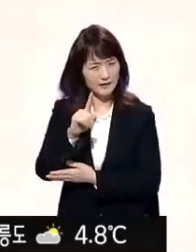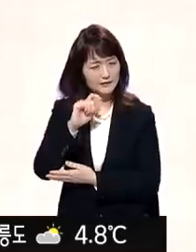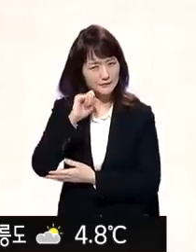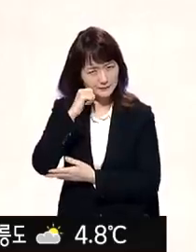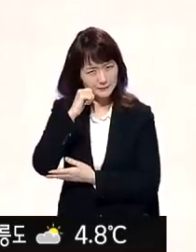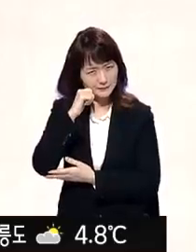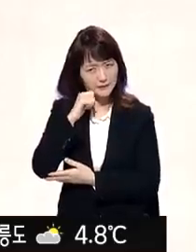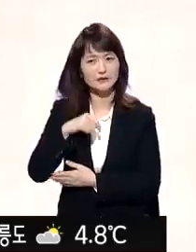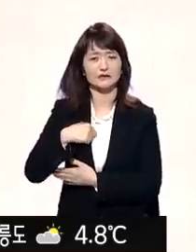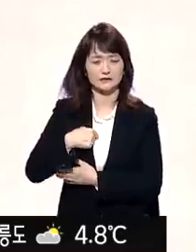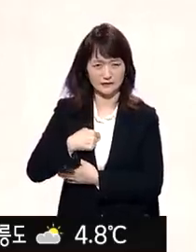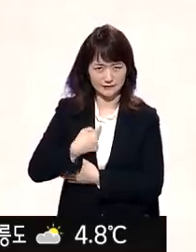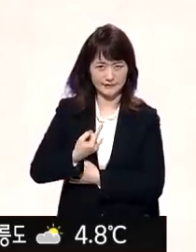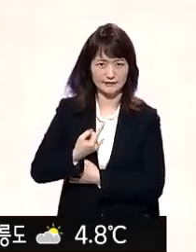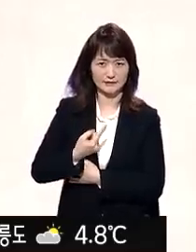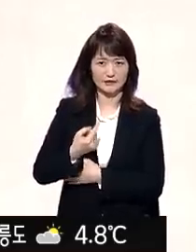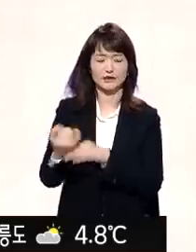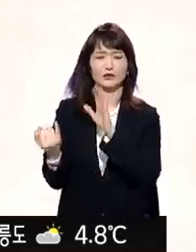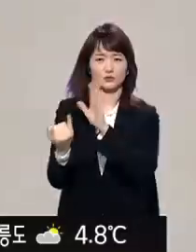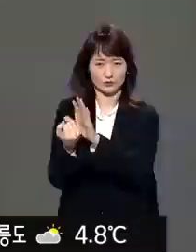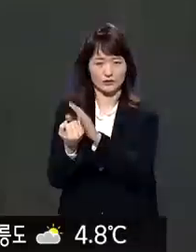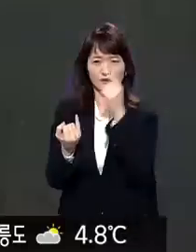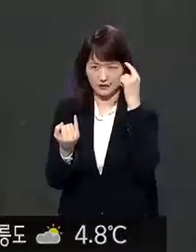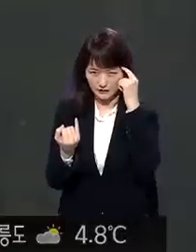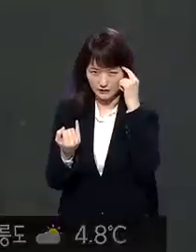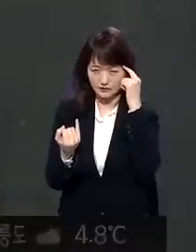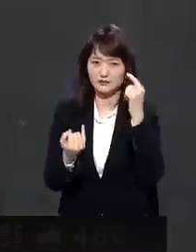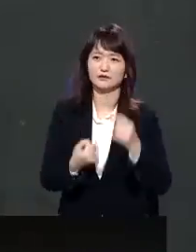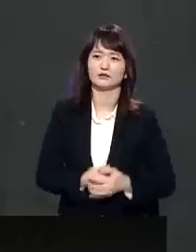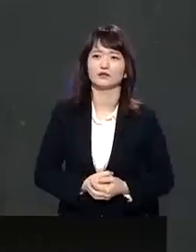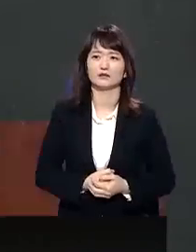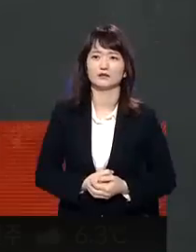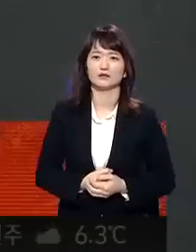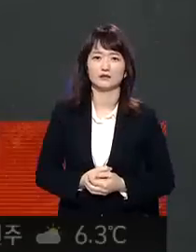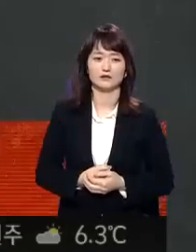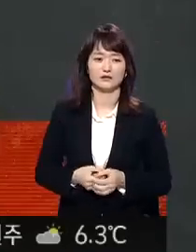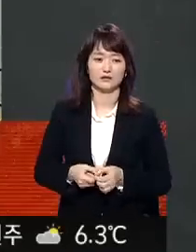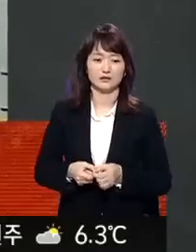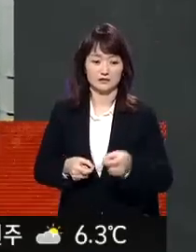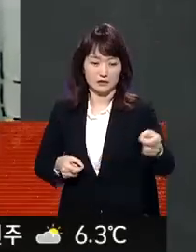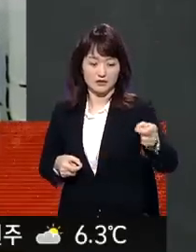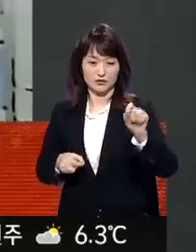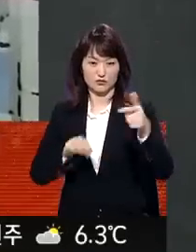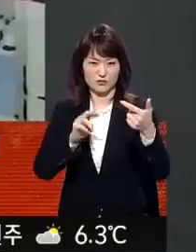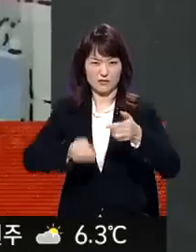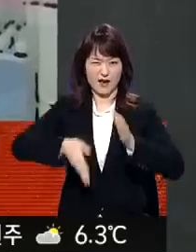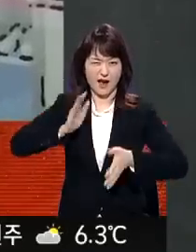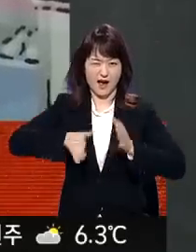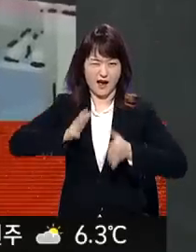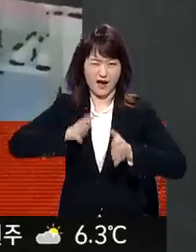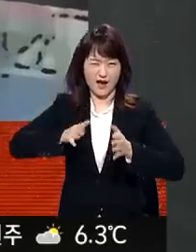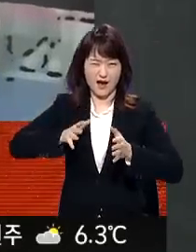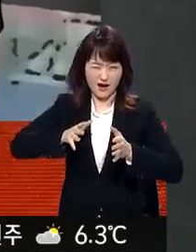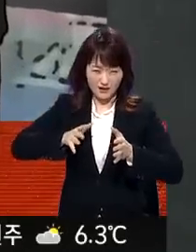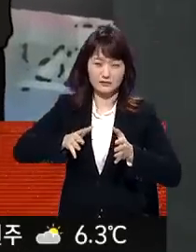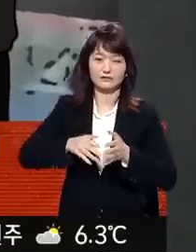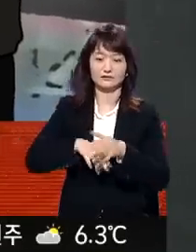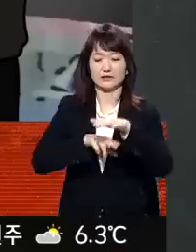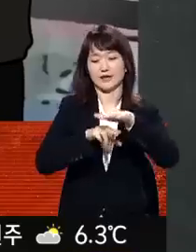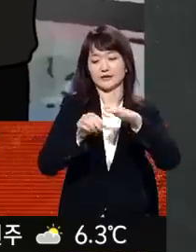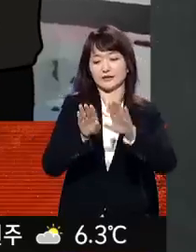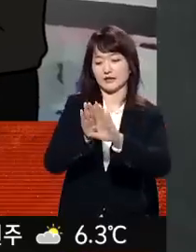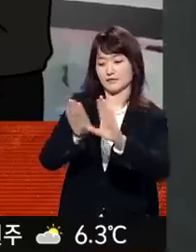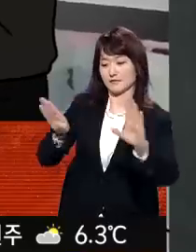같아서 자신들이 도움을 줘야 되겠다고 생각을 했고 600m가량 뛰어갔던 것 같아요. 세상에. 뛰어가서 스크린 도어 앞에